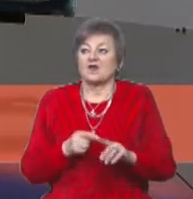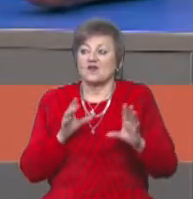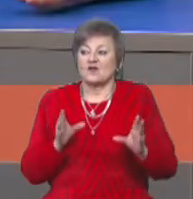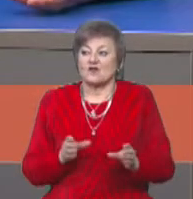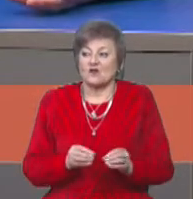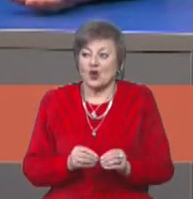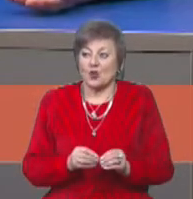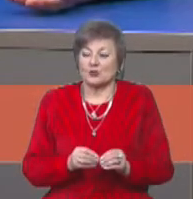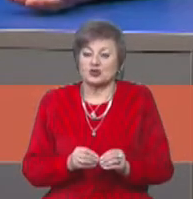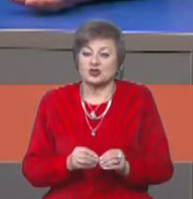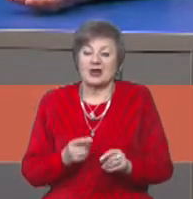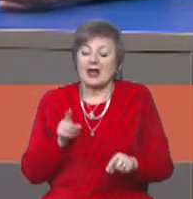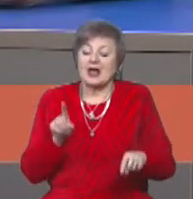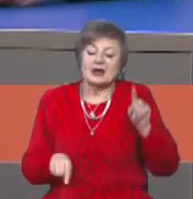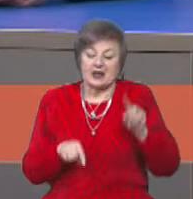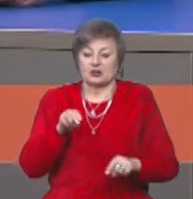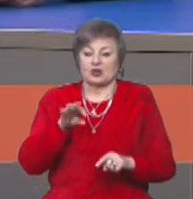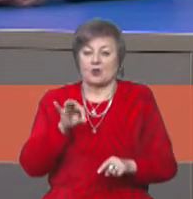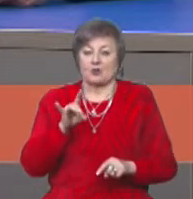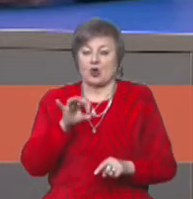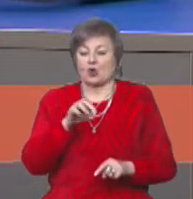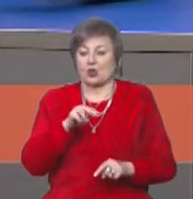Це взагалі елітна порода.